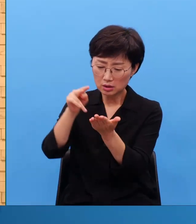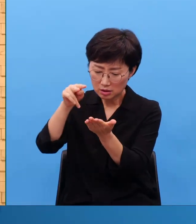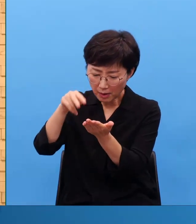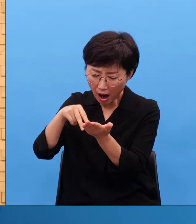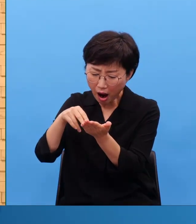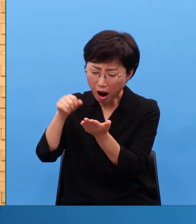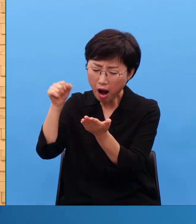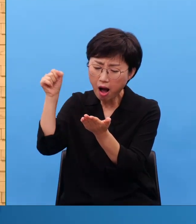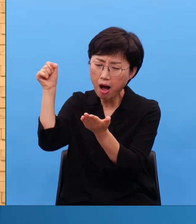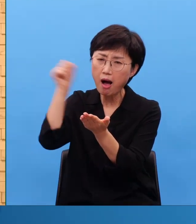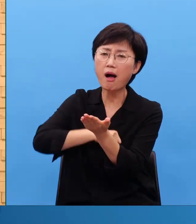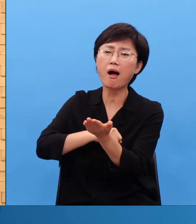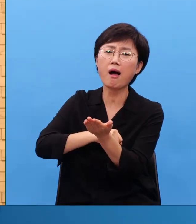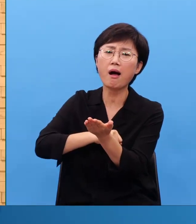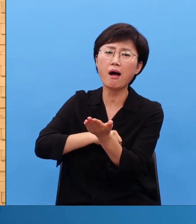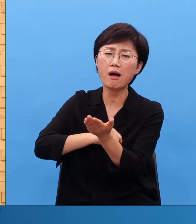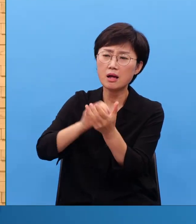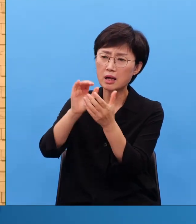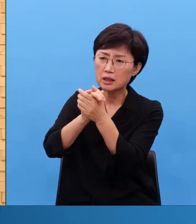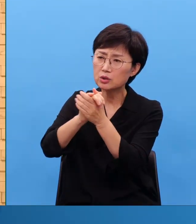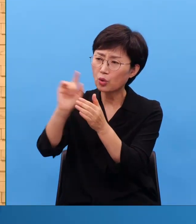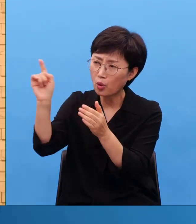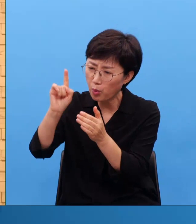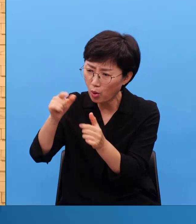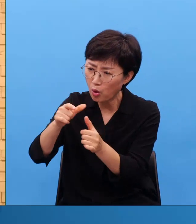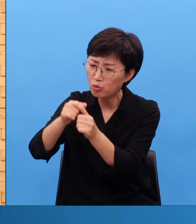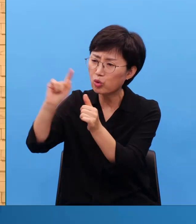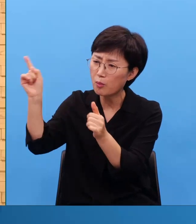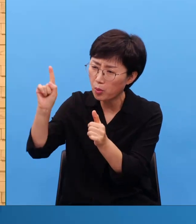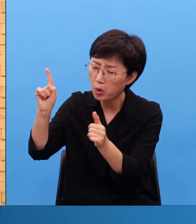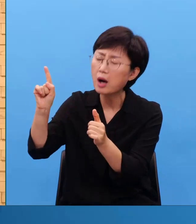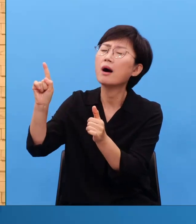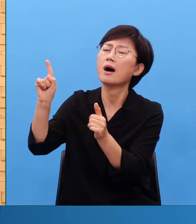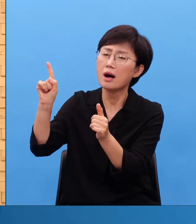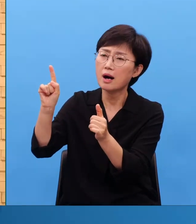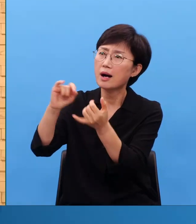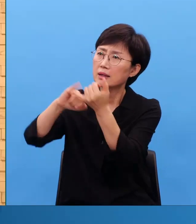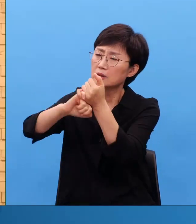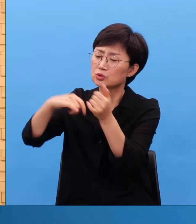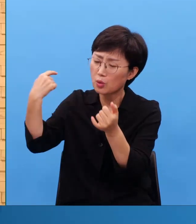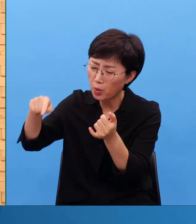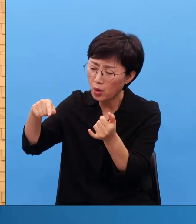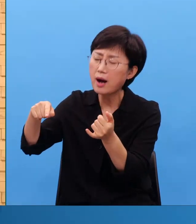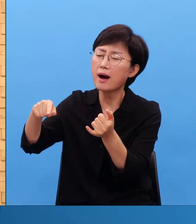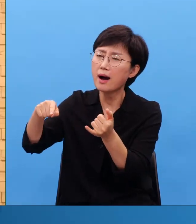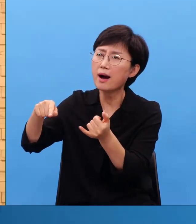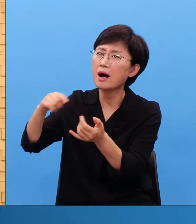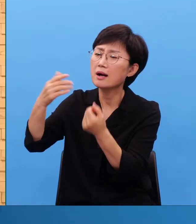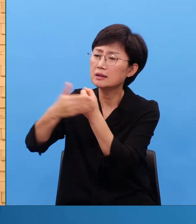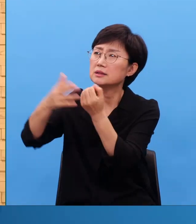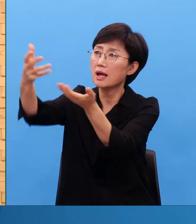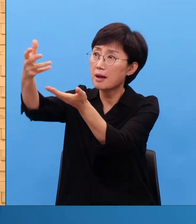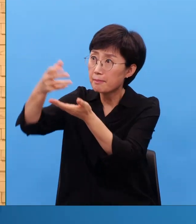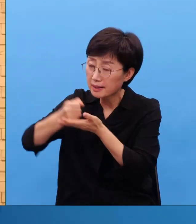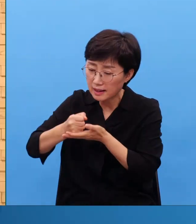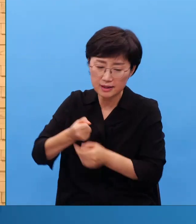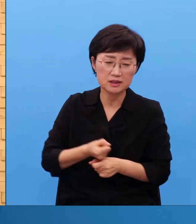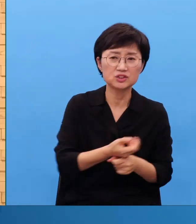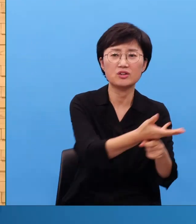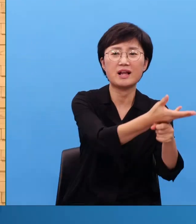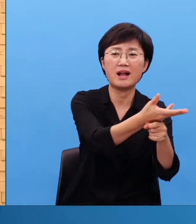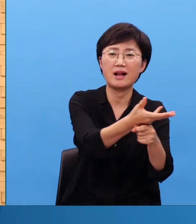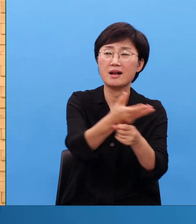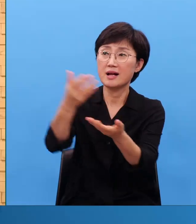so shocked, even while evangelizing. Why was it that I was not able to realize this, what's written in the Bible? 우리의 기도는 우리의 영혼